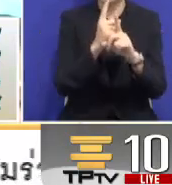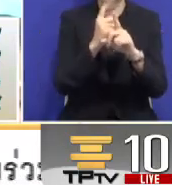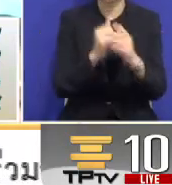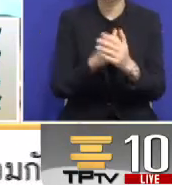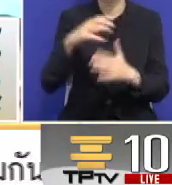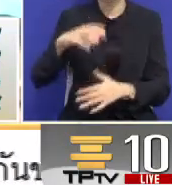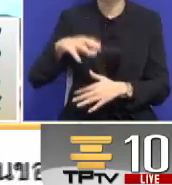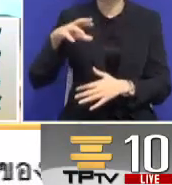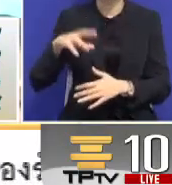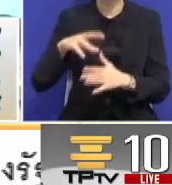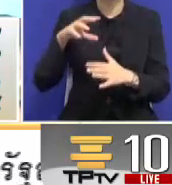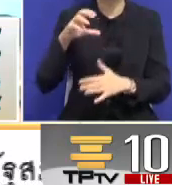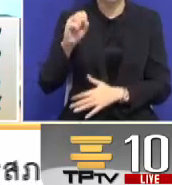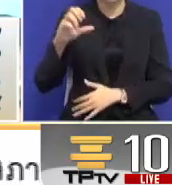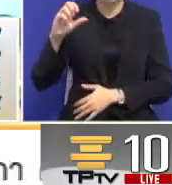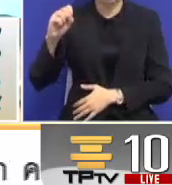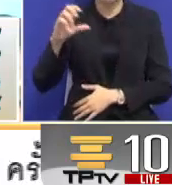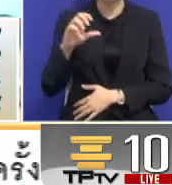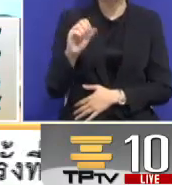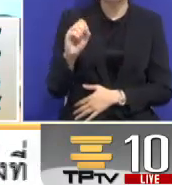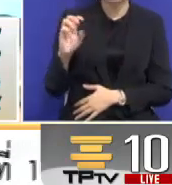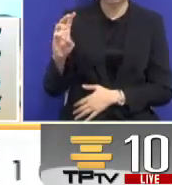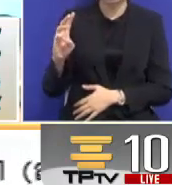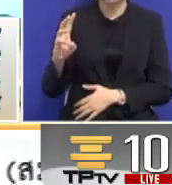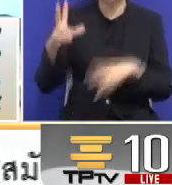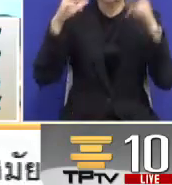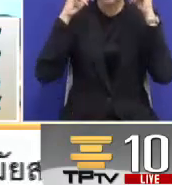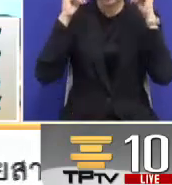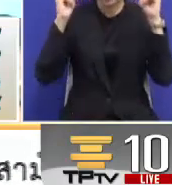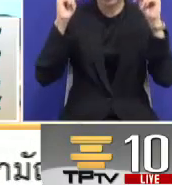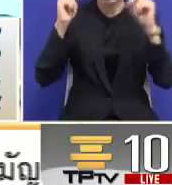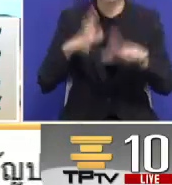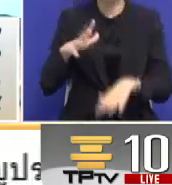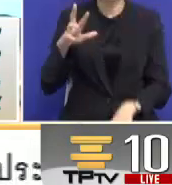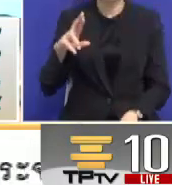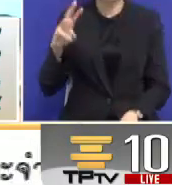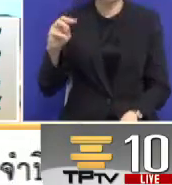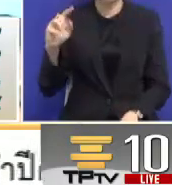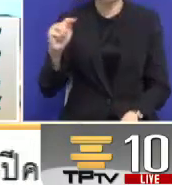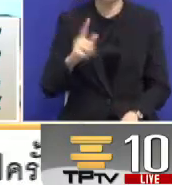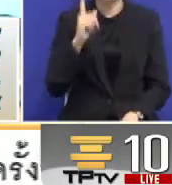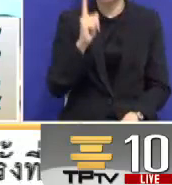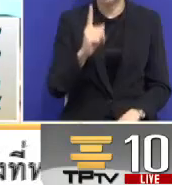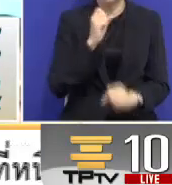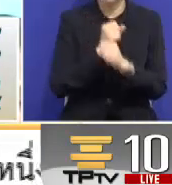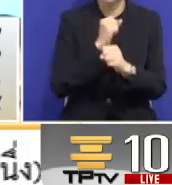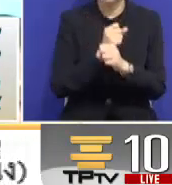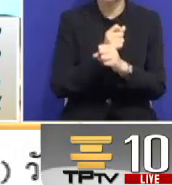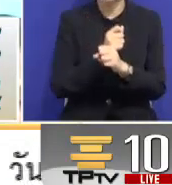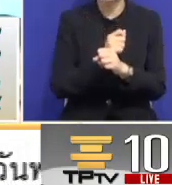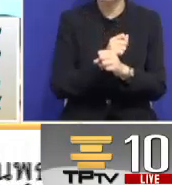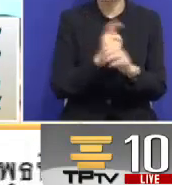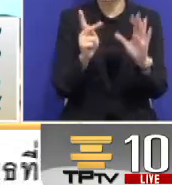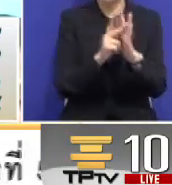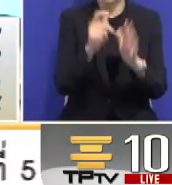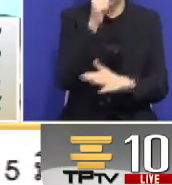ผู้แทนกับวุฒิกับนายกรัฐมนตรีกับรัฐมนตรีด้วยเพราะฉะนั้นการฝ่า